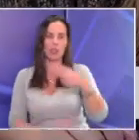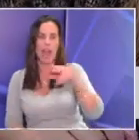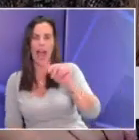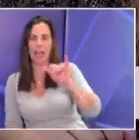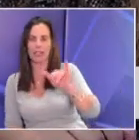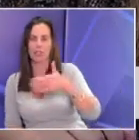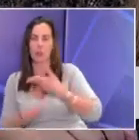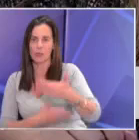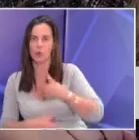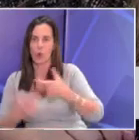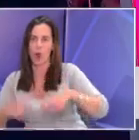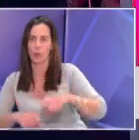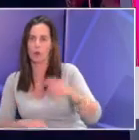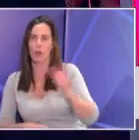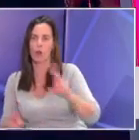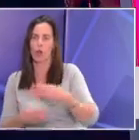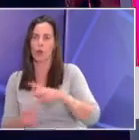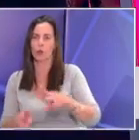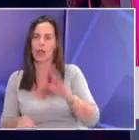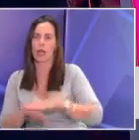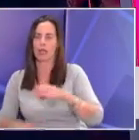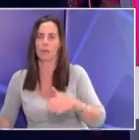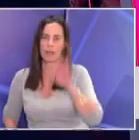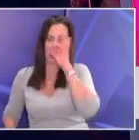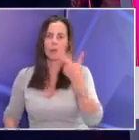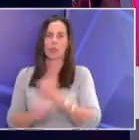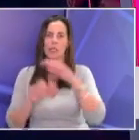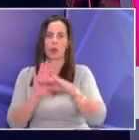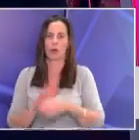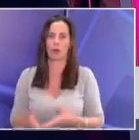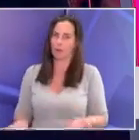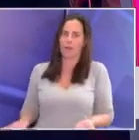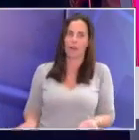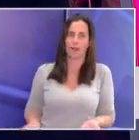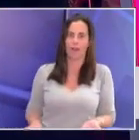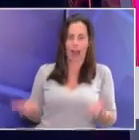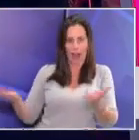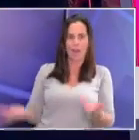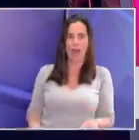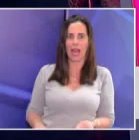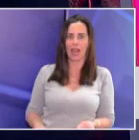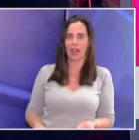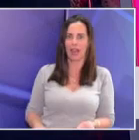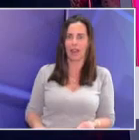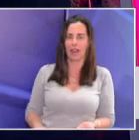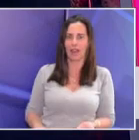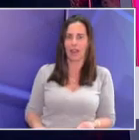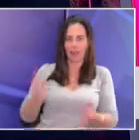זובידה, שמזמין אותם לאופן, אבל אנחנו יכולות לנהל שיח. לא יכול לגעת לי בישבן, בואי נחוקק את זה. לא, אבל את יודעת... זה פסים שלמה,